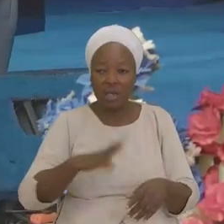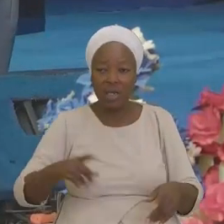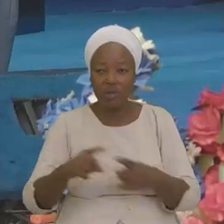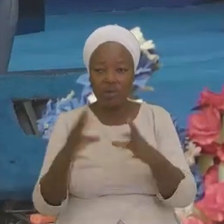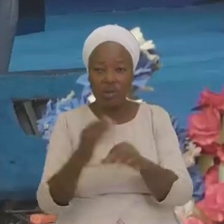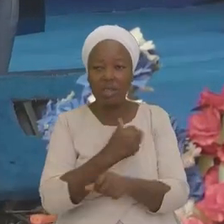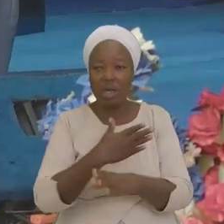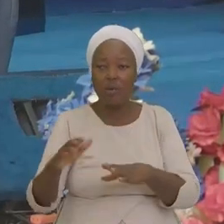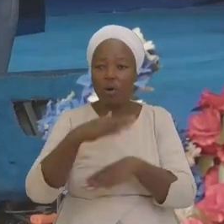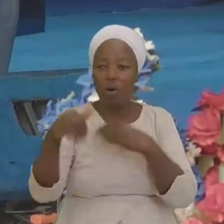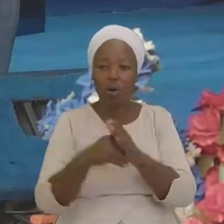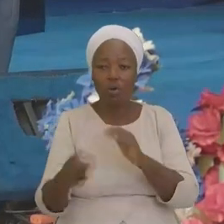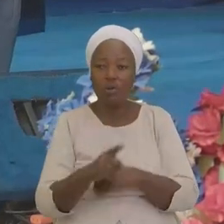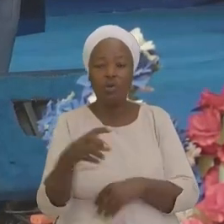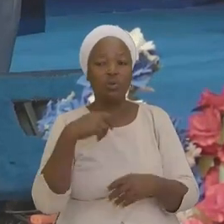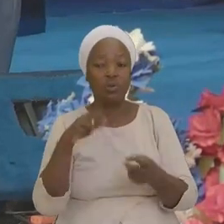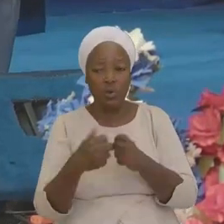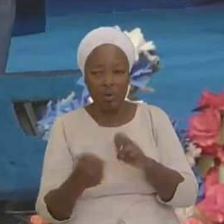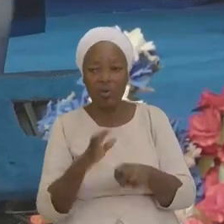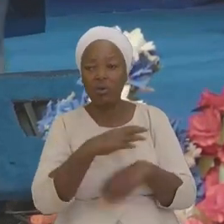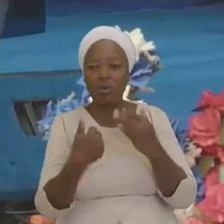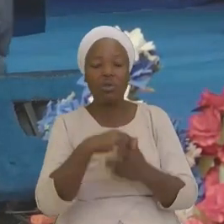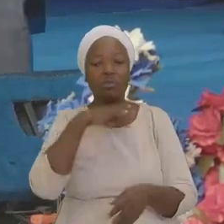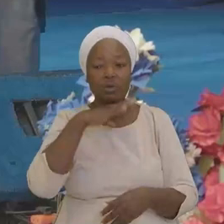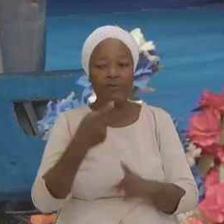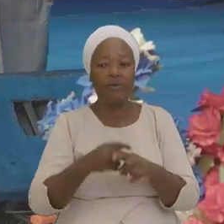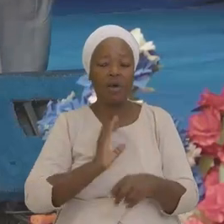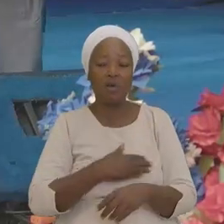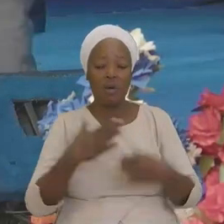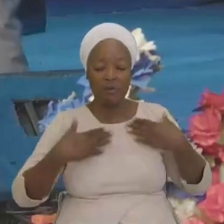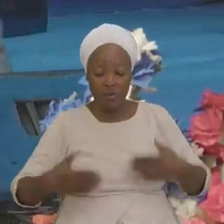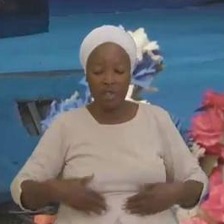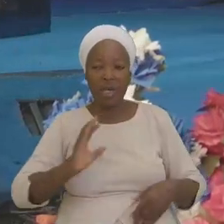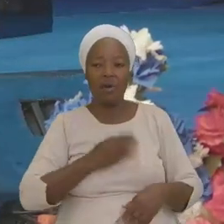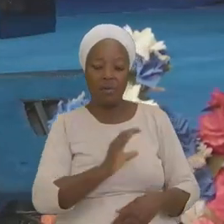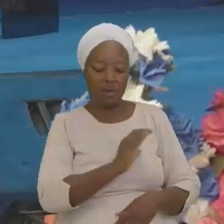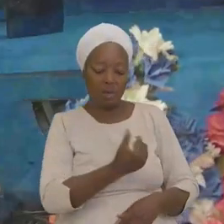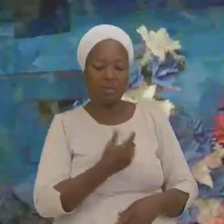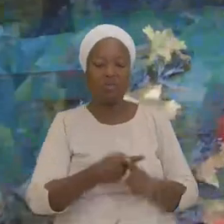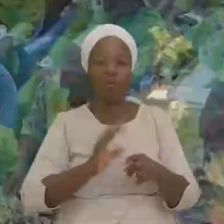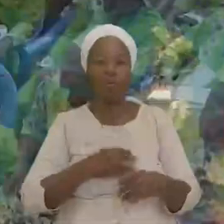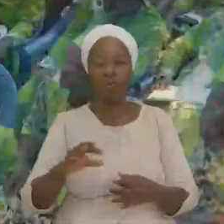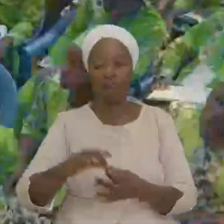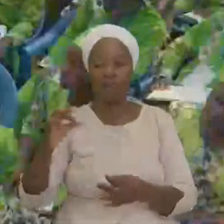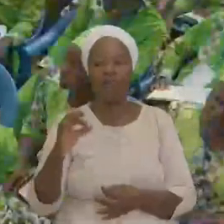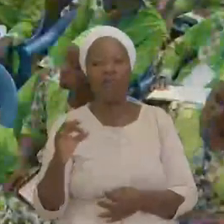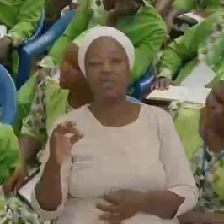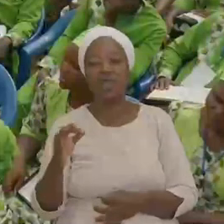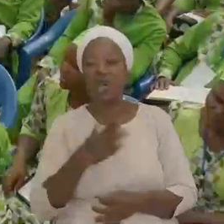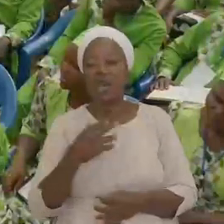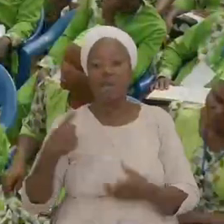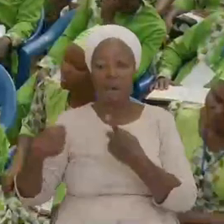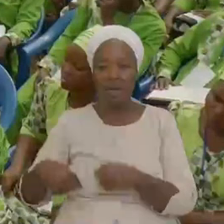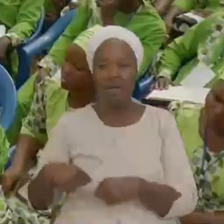Seigneur Jésus-Christ, d'ôter toutes ces impuretés de notre corps, de notre âme et de notre